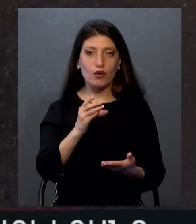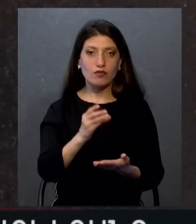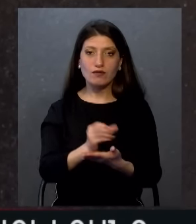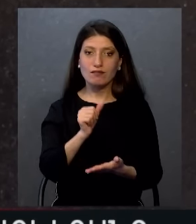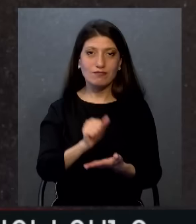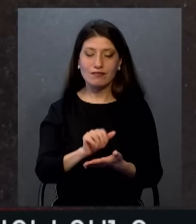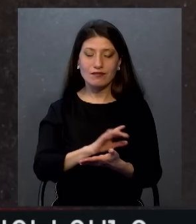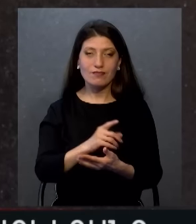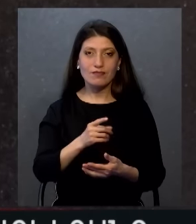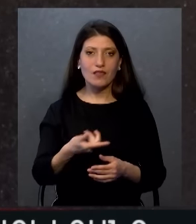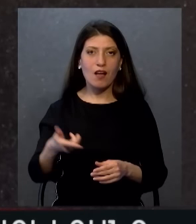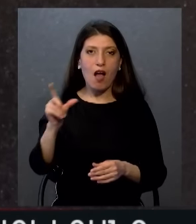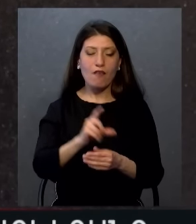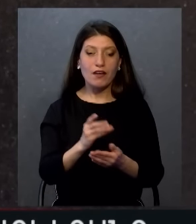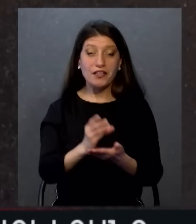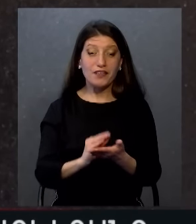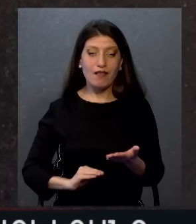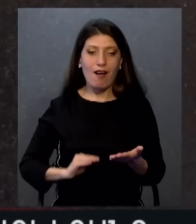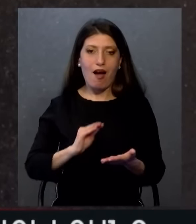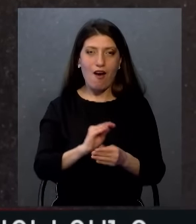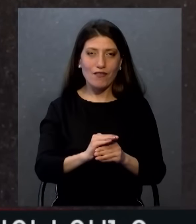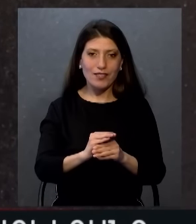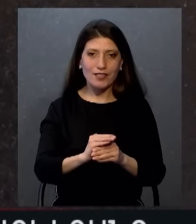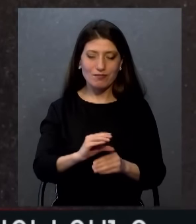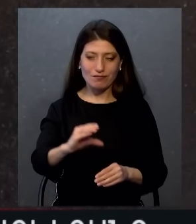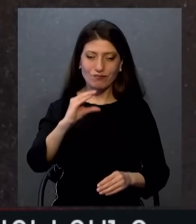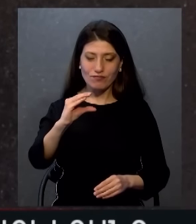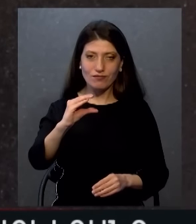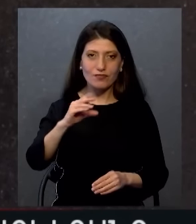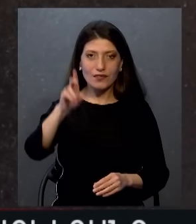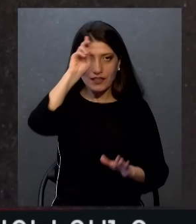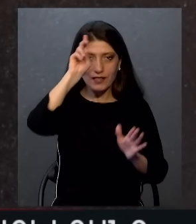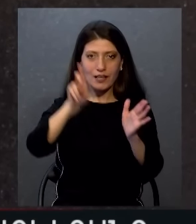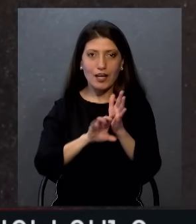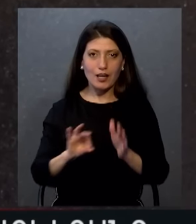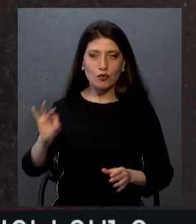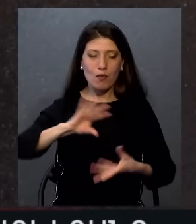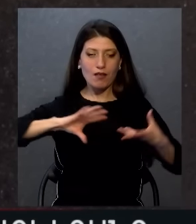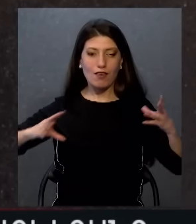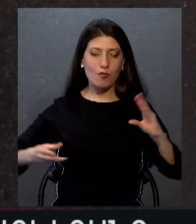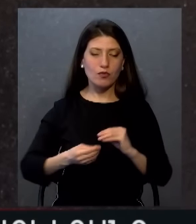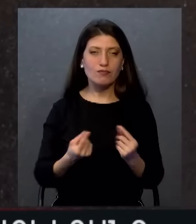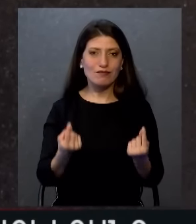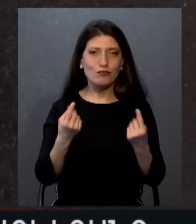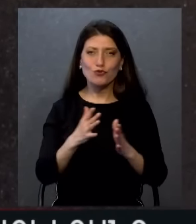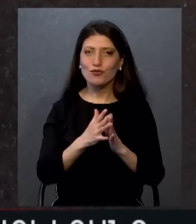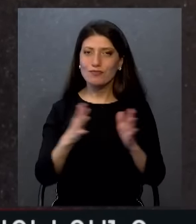չդարձավ, այլ ծավալը կրկնապատկվեց, դարձավ ավելի ամփոփ եկեղեցու մասին բավականին